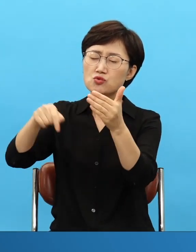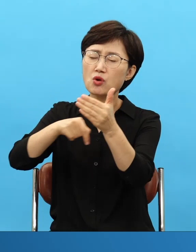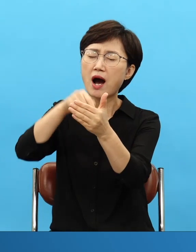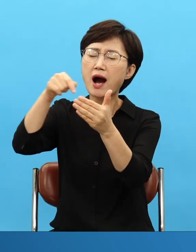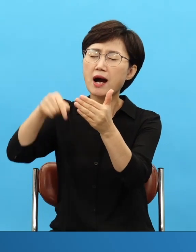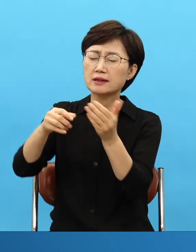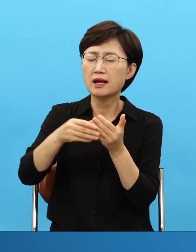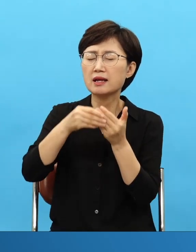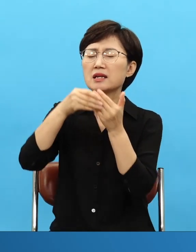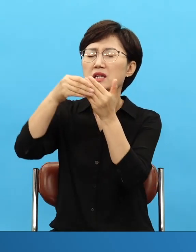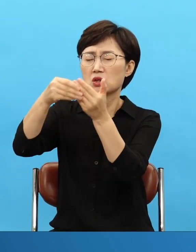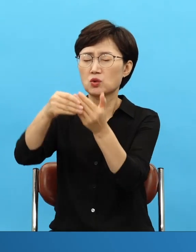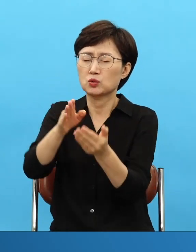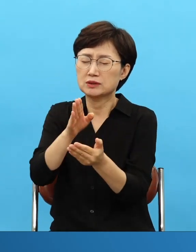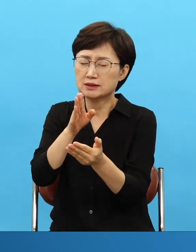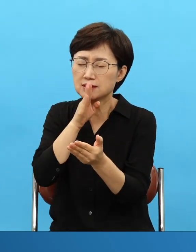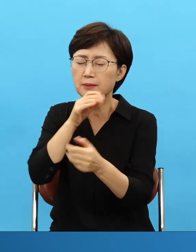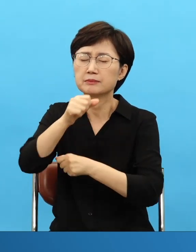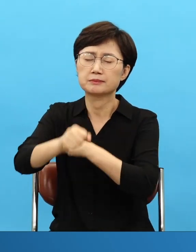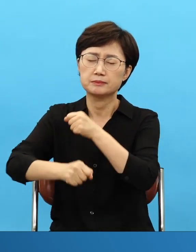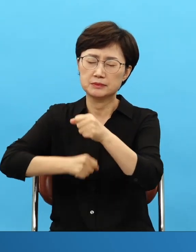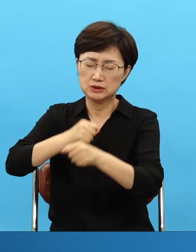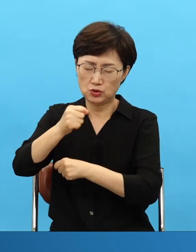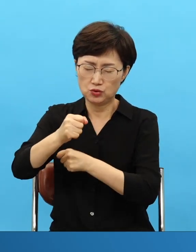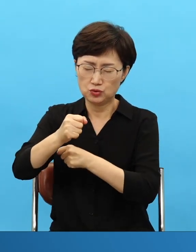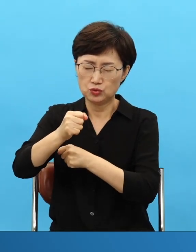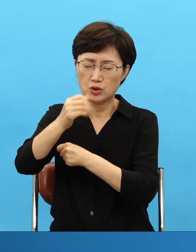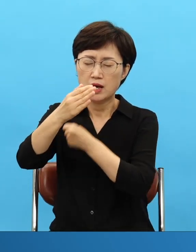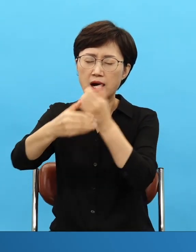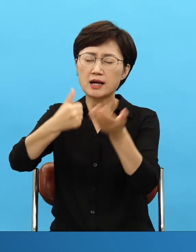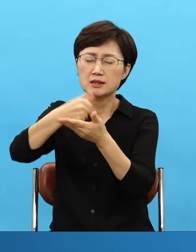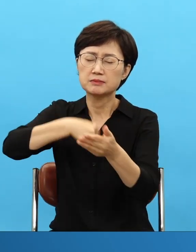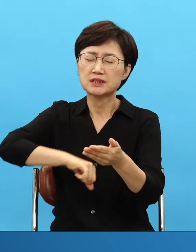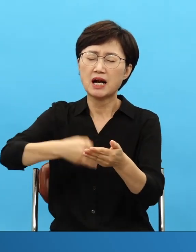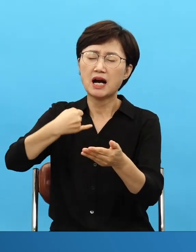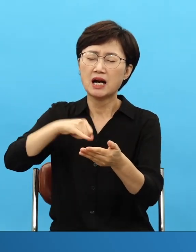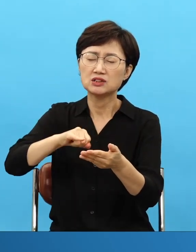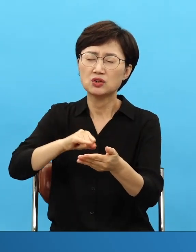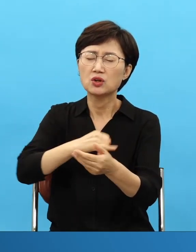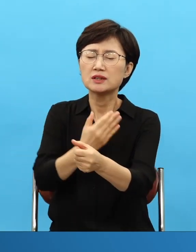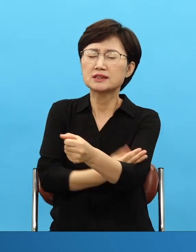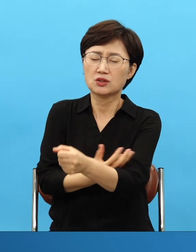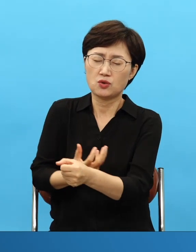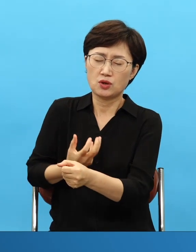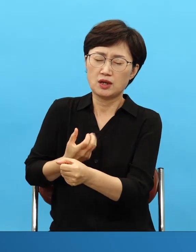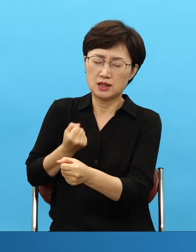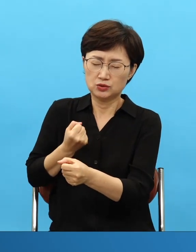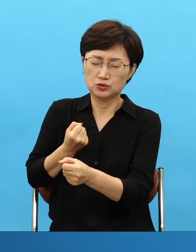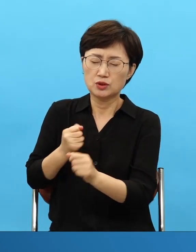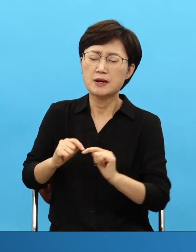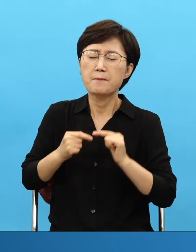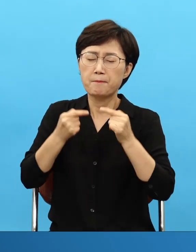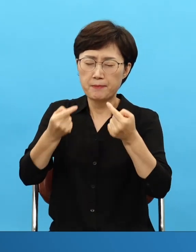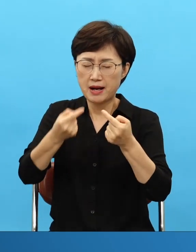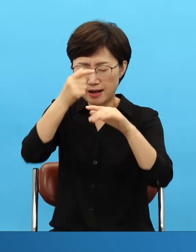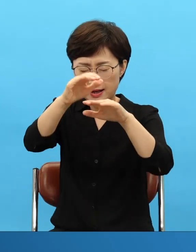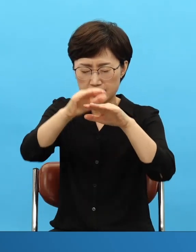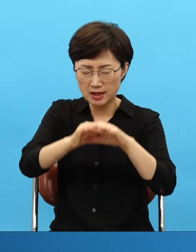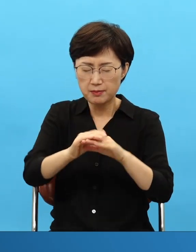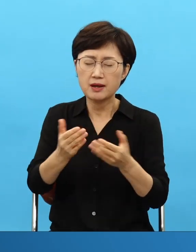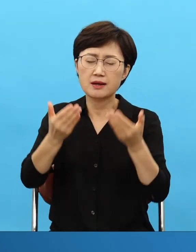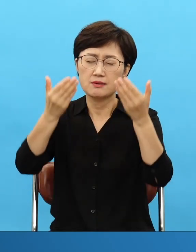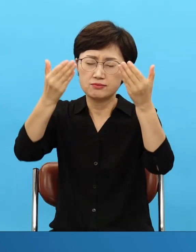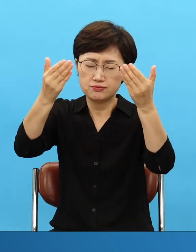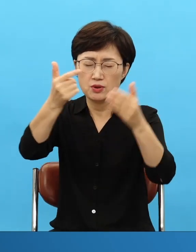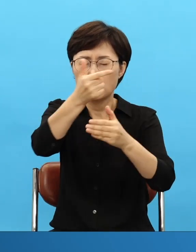권세 누리며 예배드리게 하시니 감사합니다. Lord, thank you for leading us before you in worship as we enjoy the status and authority you have given us as God's children